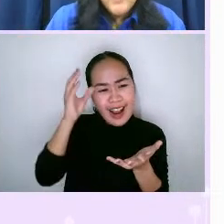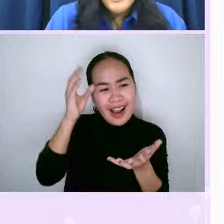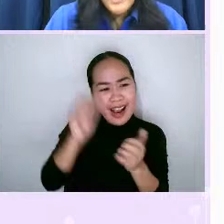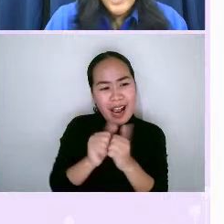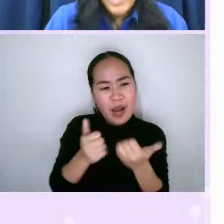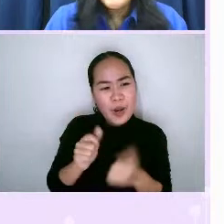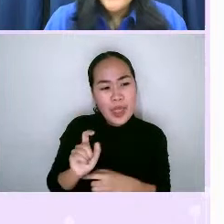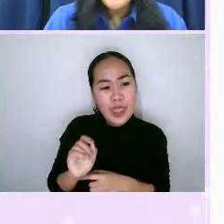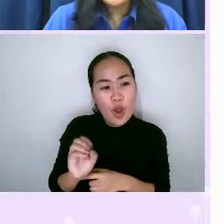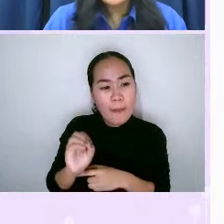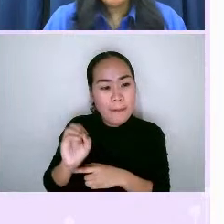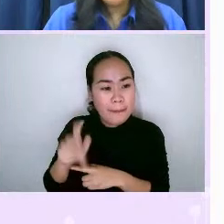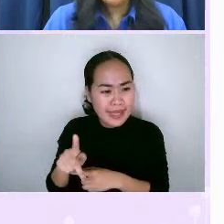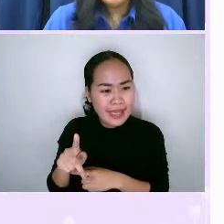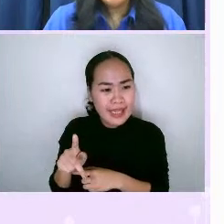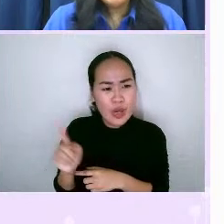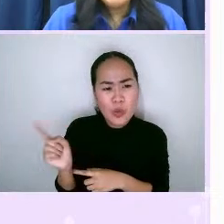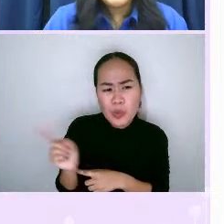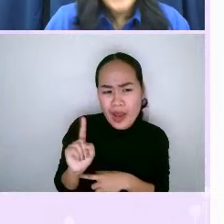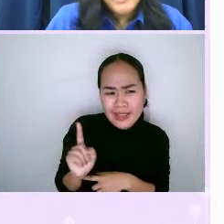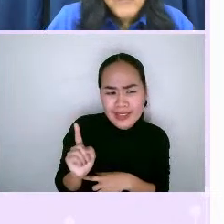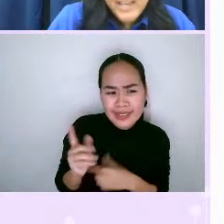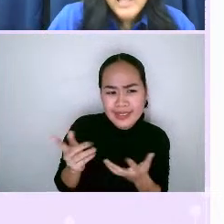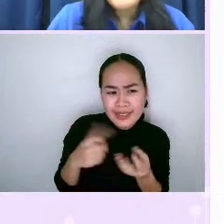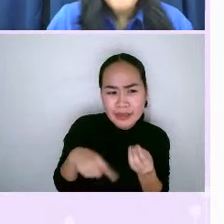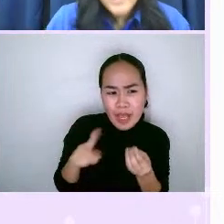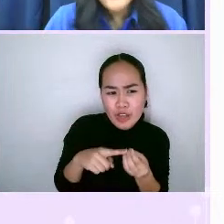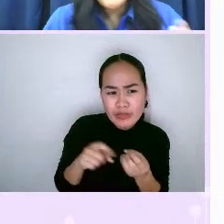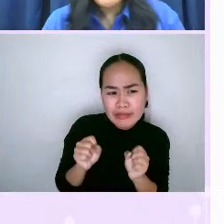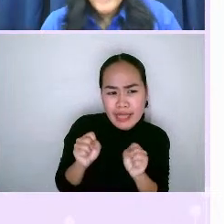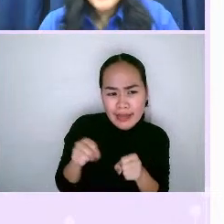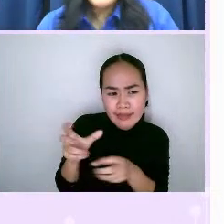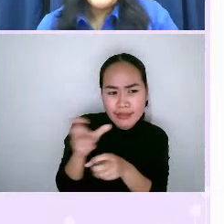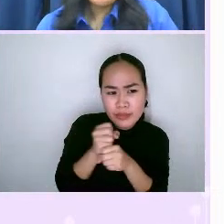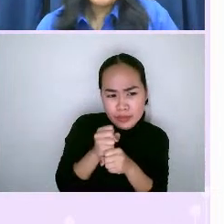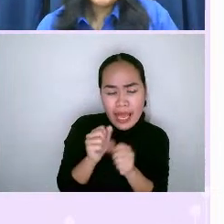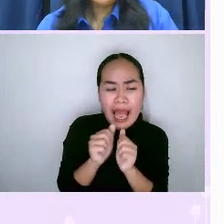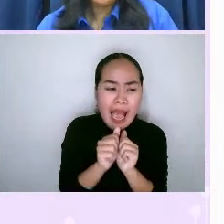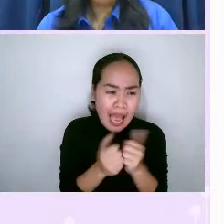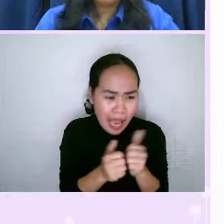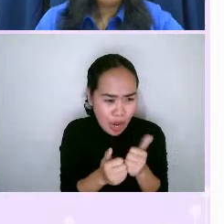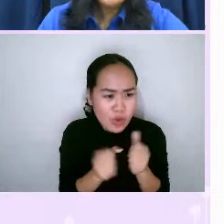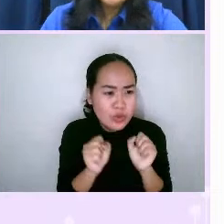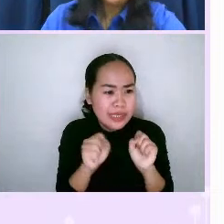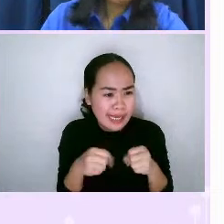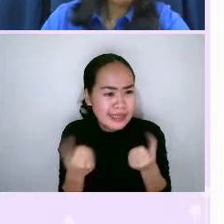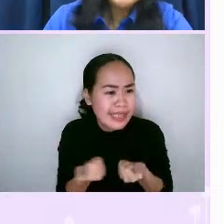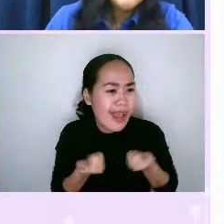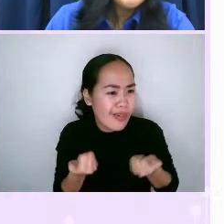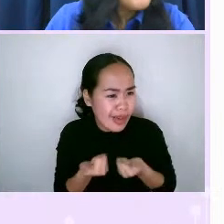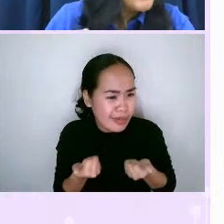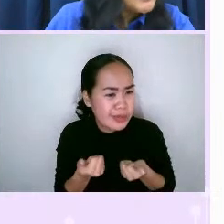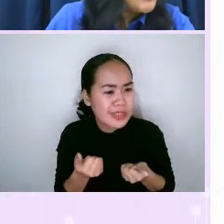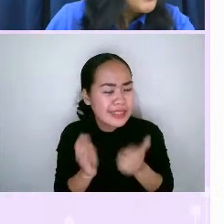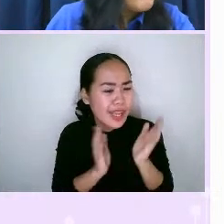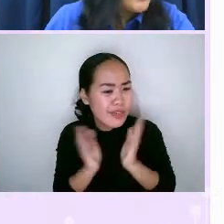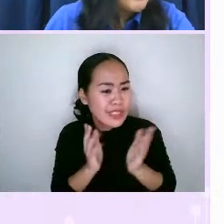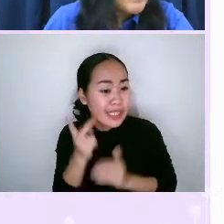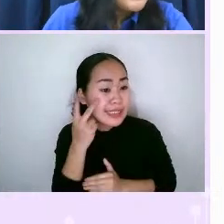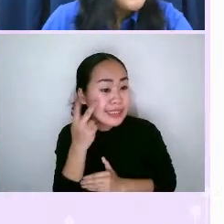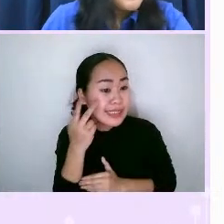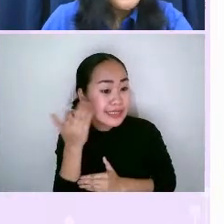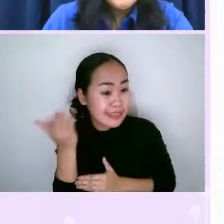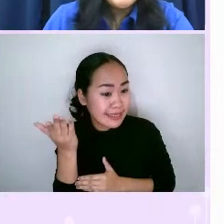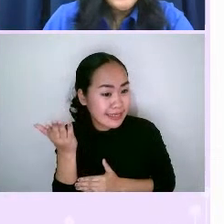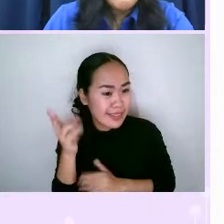na rin po ano ang maia-avail at paano i-avail ang aming services. Meron po kaming dalawang videos, makikisuyo po